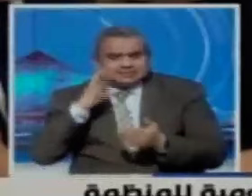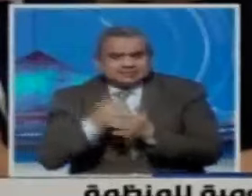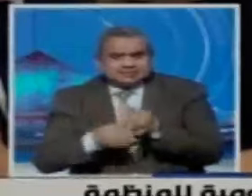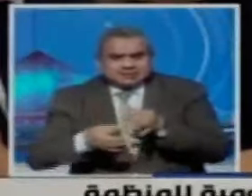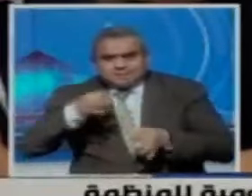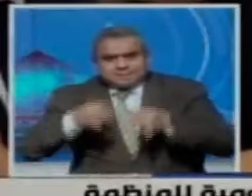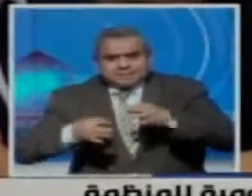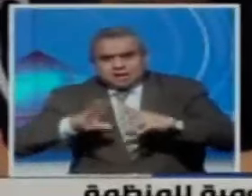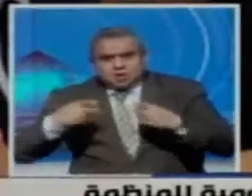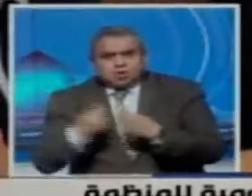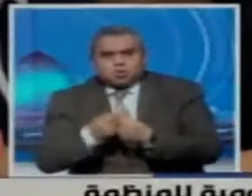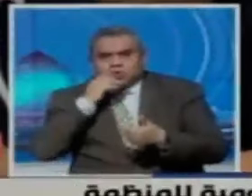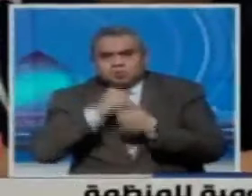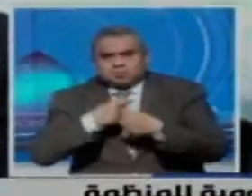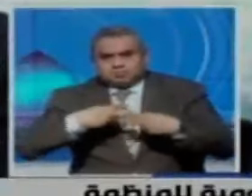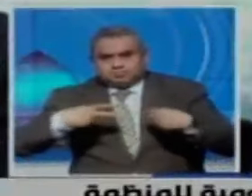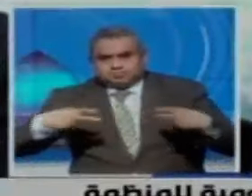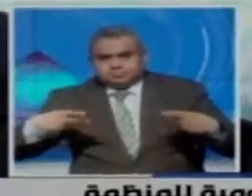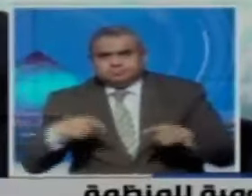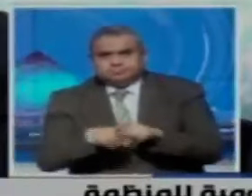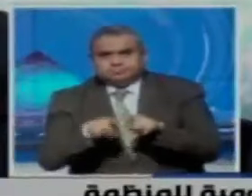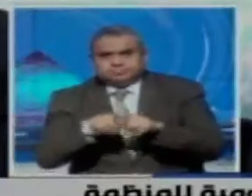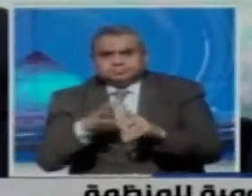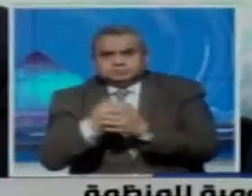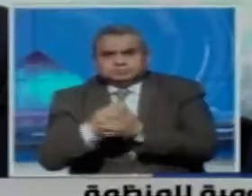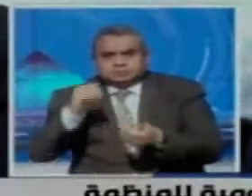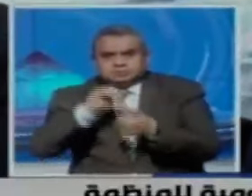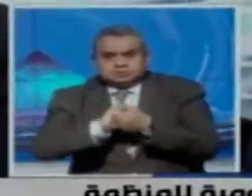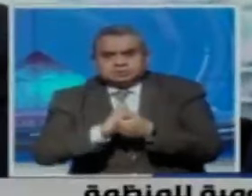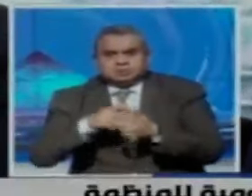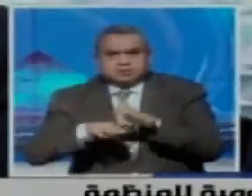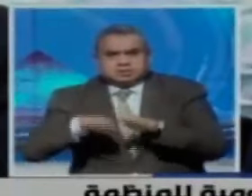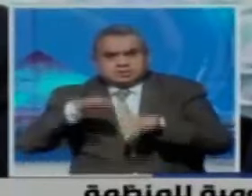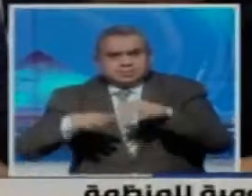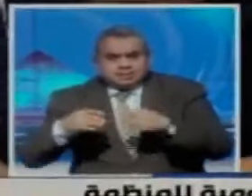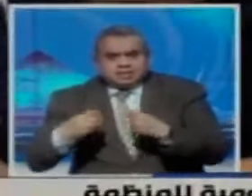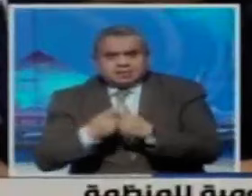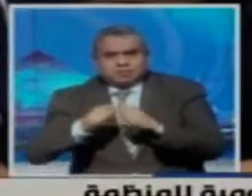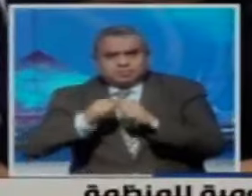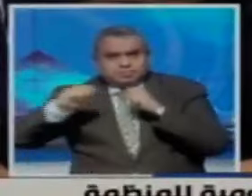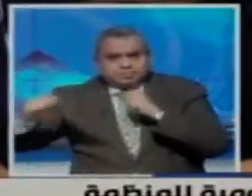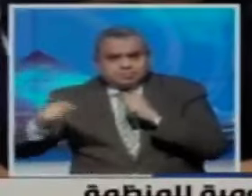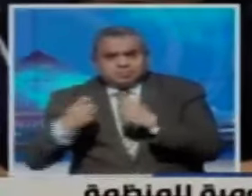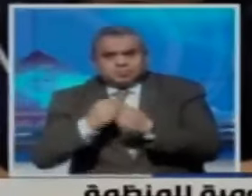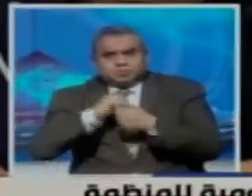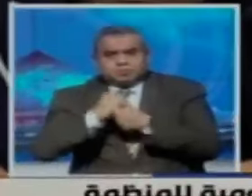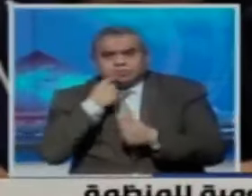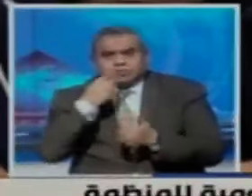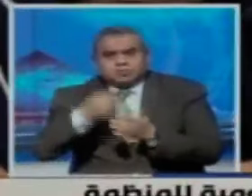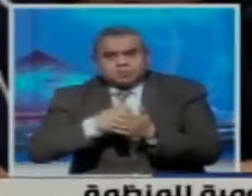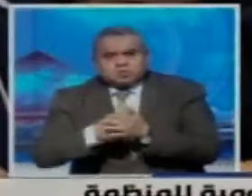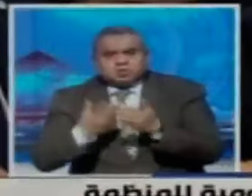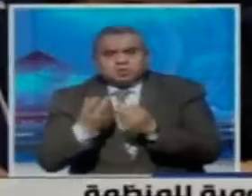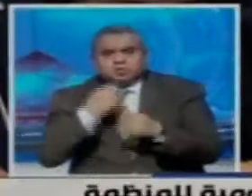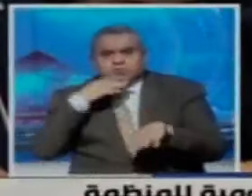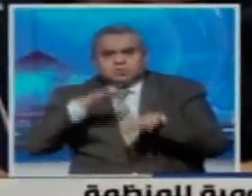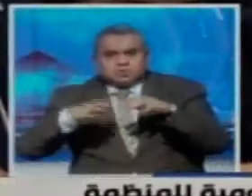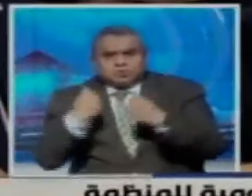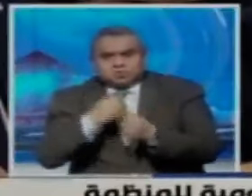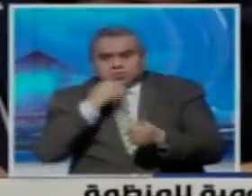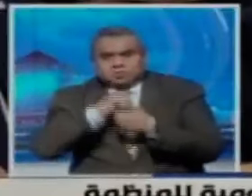والمعايرة في كافة المجالات، ليس فقط في الأطوال وليس في المساحات وليس في الحجوم وليس في الأوزان وليس